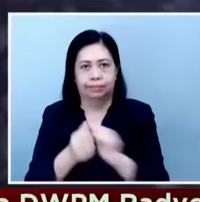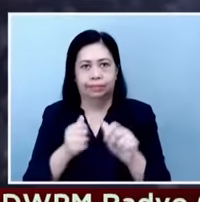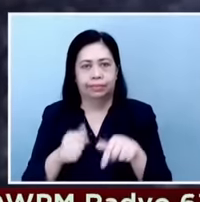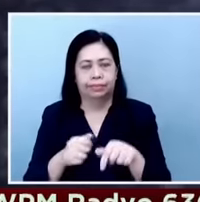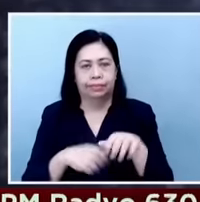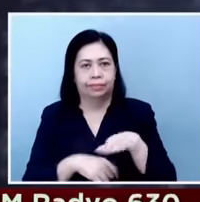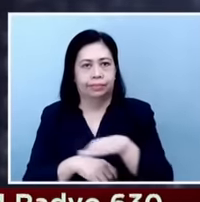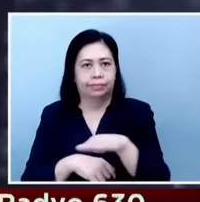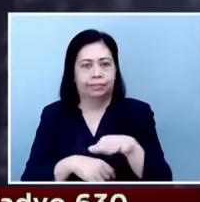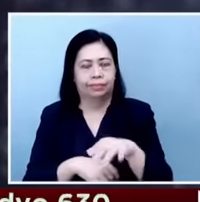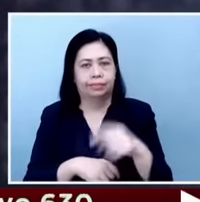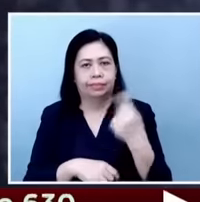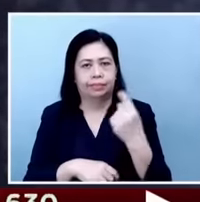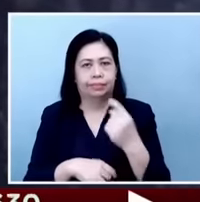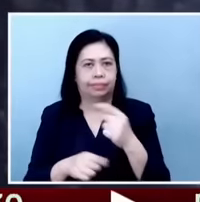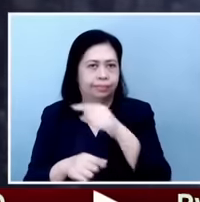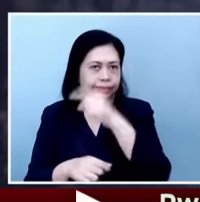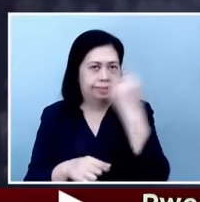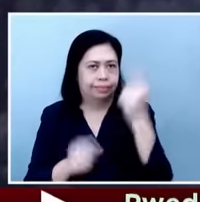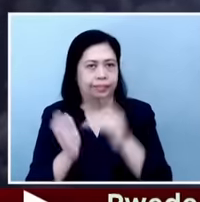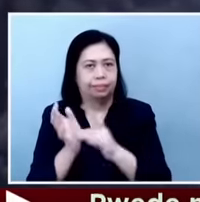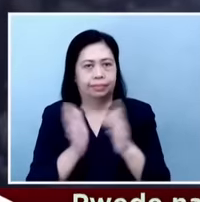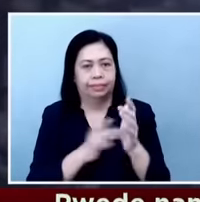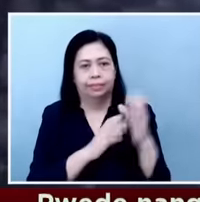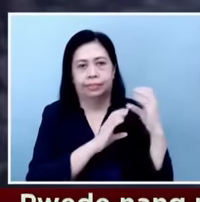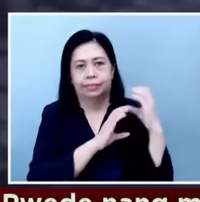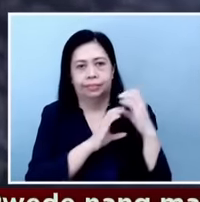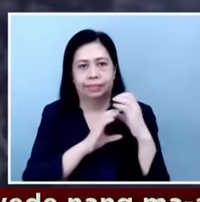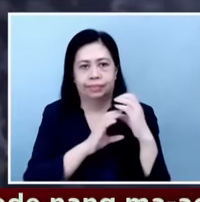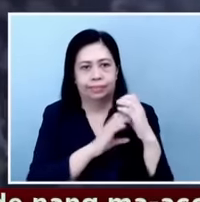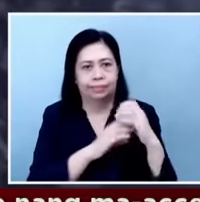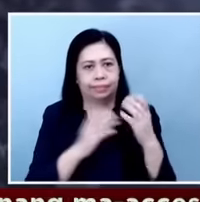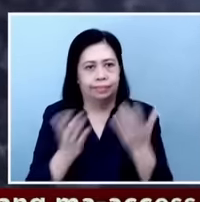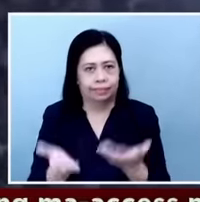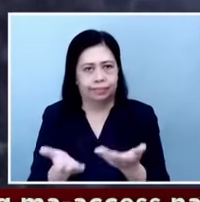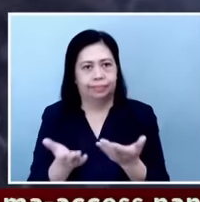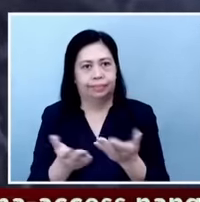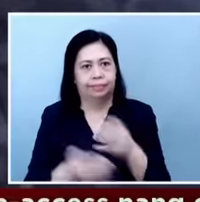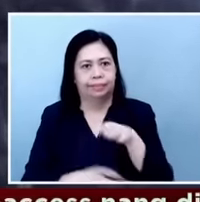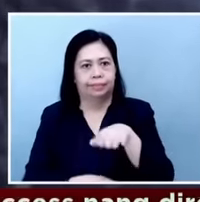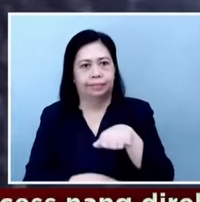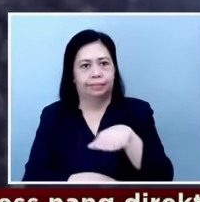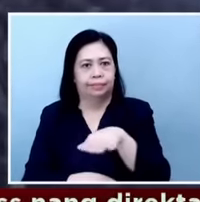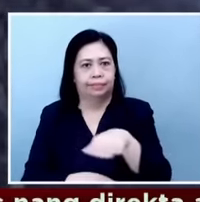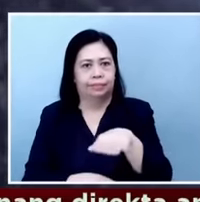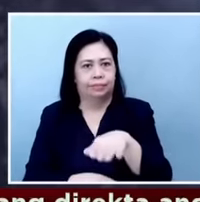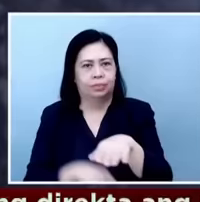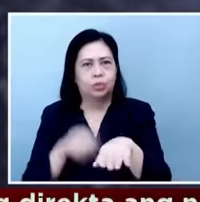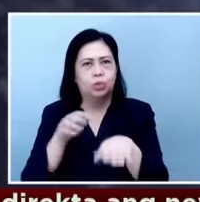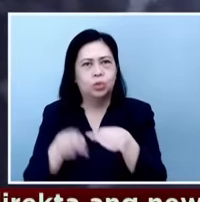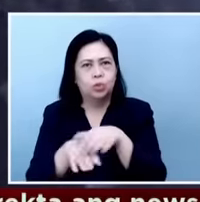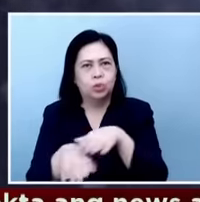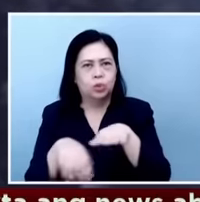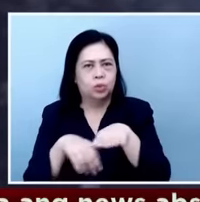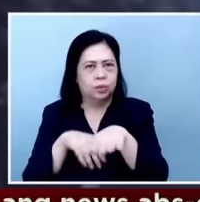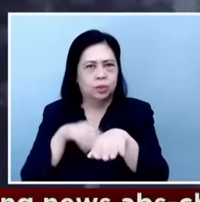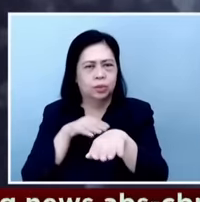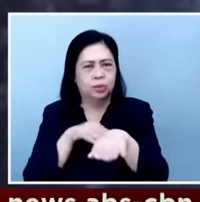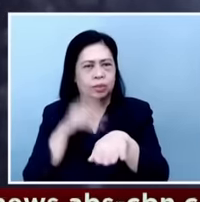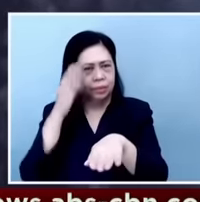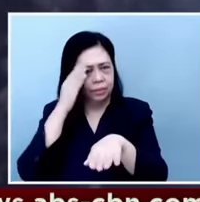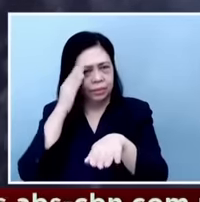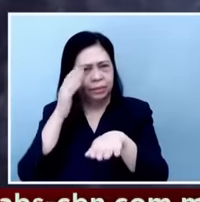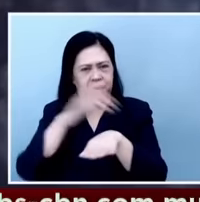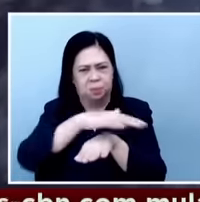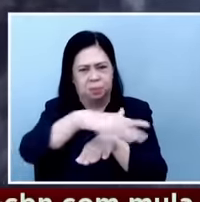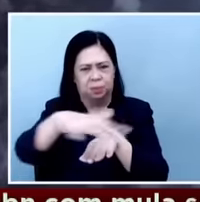ng mahal na Nazareno. Ito na po yung andas niya. Medyo bumabaga lamang po dahilan sa alam naman natin